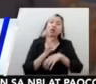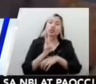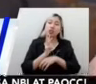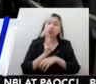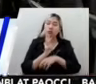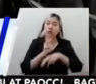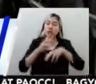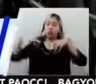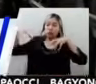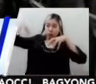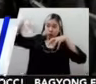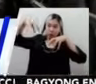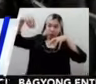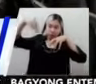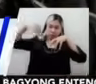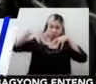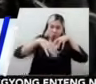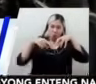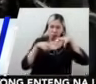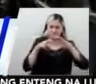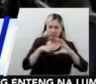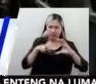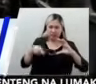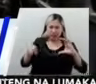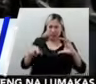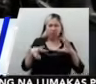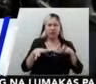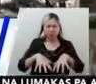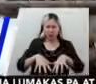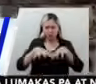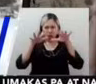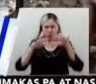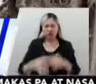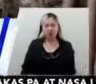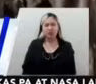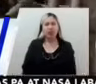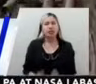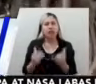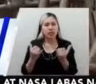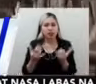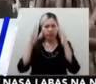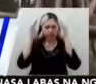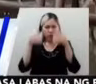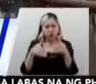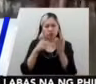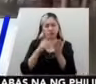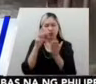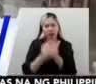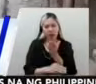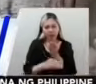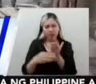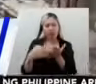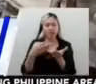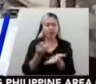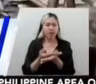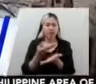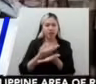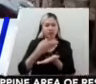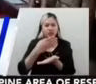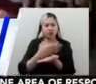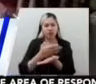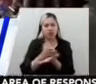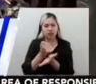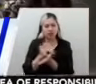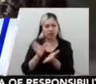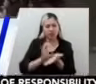really high. Nakatutok daw ngayon ang munisipyo sa mga programa para mapondohan ang pagpapagawa ng mga pumping station. At